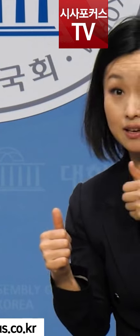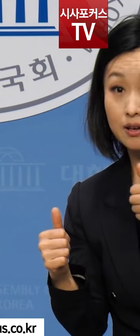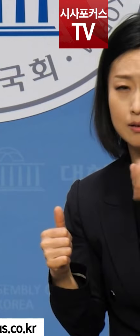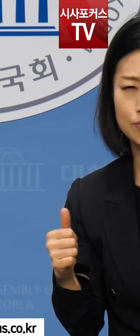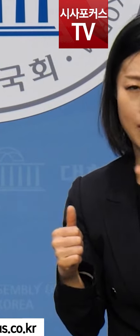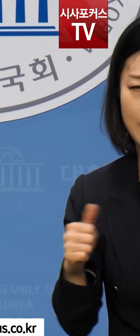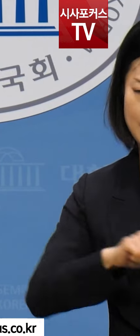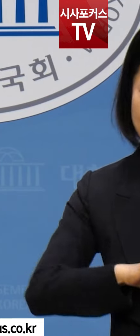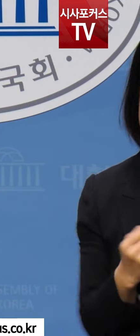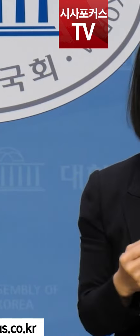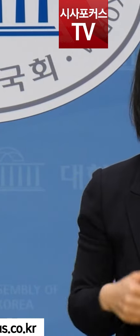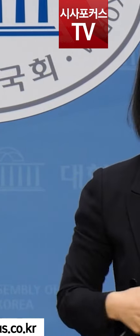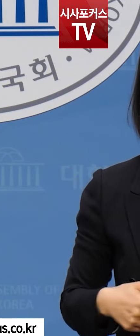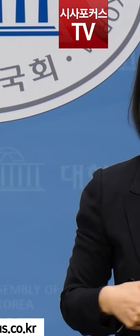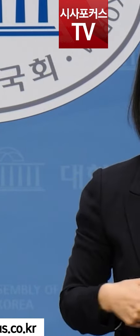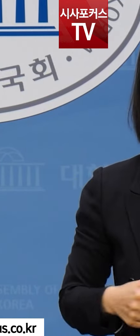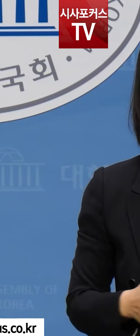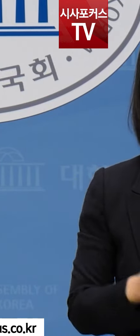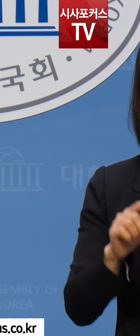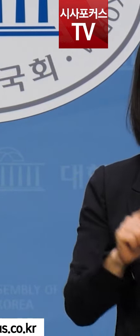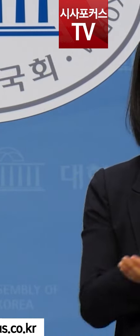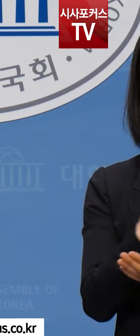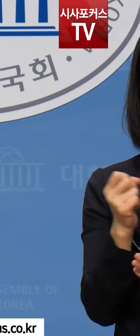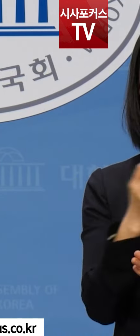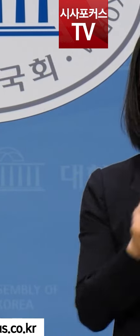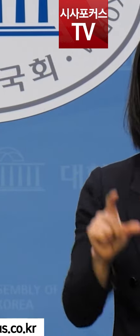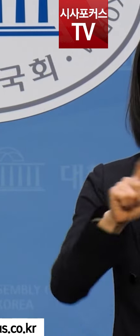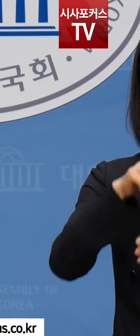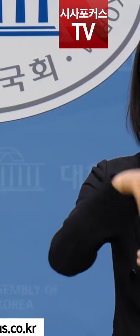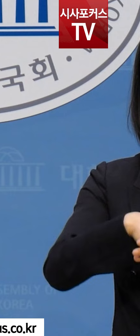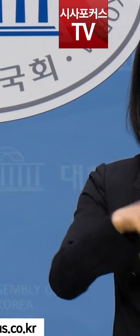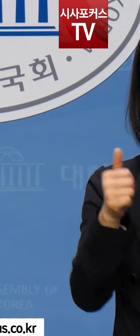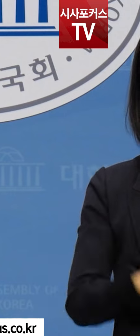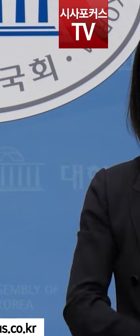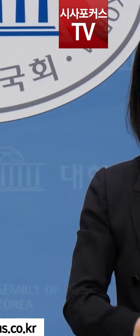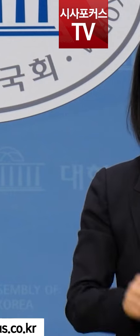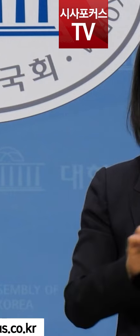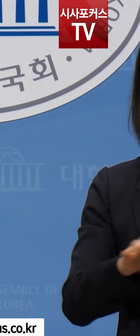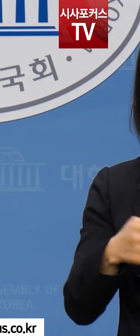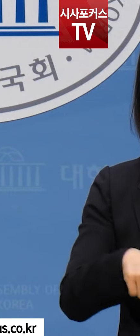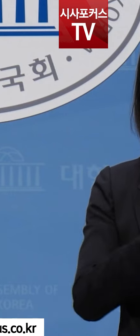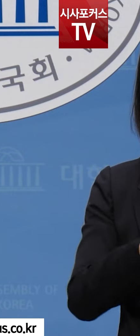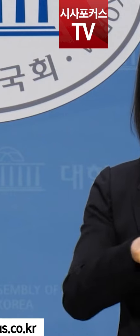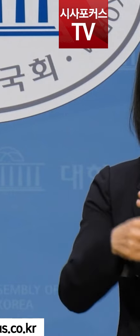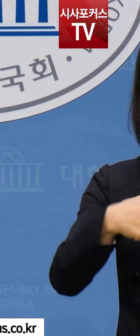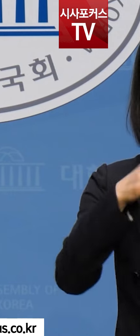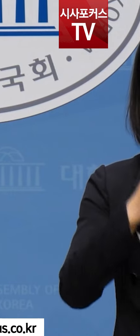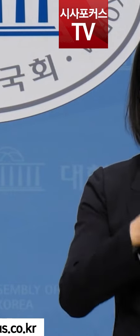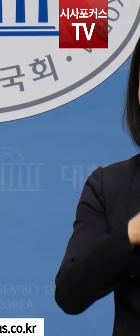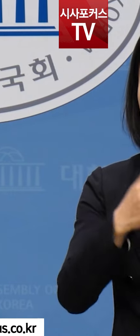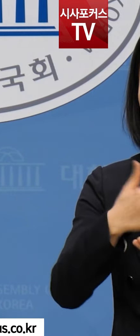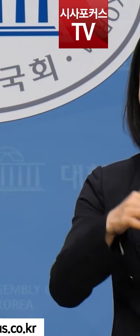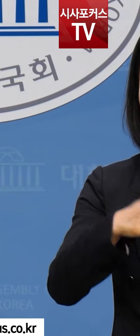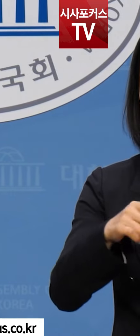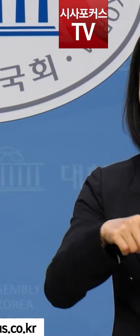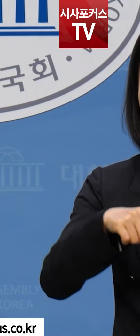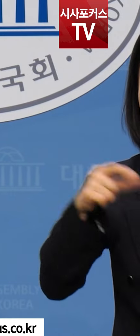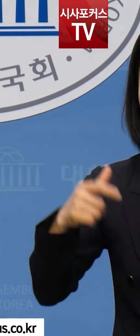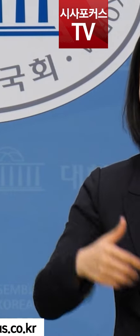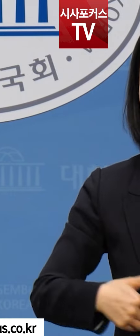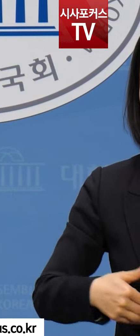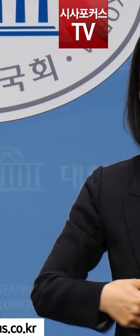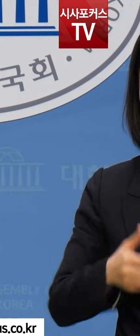없습니다. 강서 보궐선거 실패를 만회하기 위해 의대 증원 논의를 본격적으로